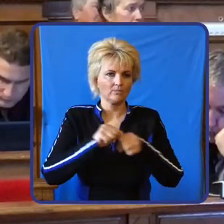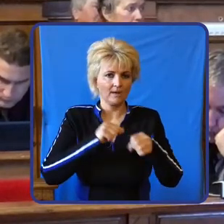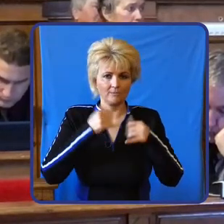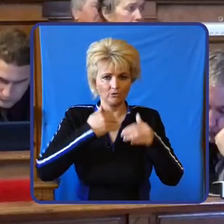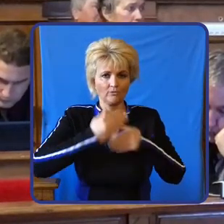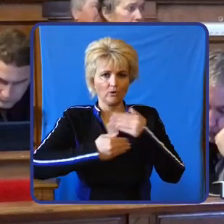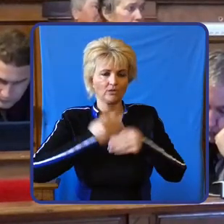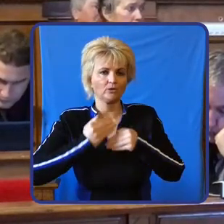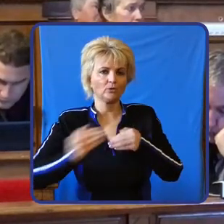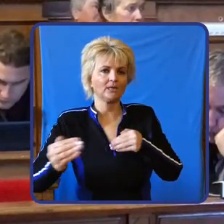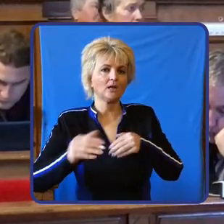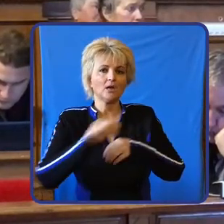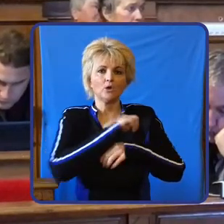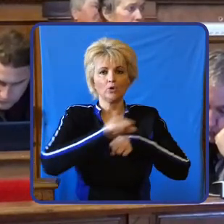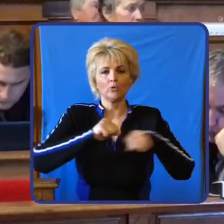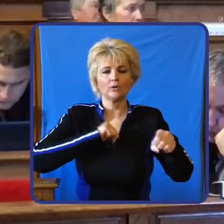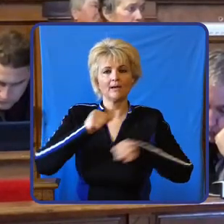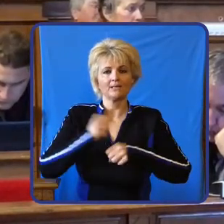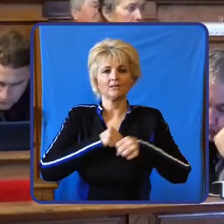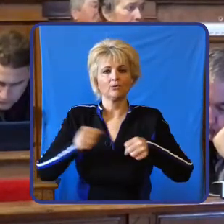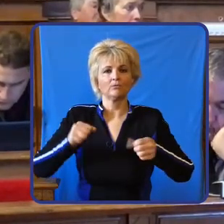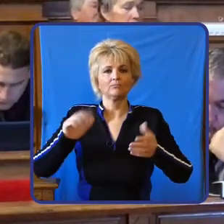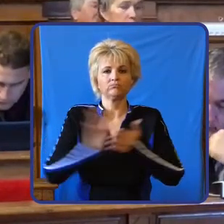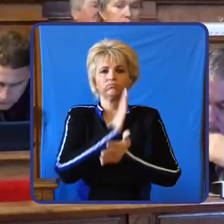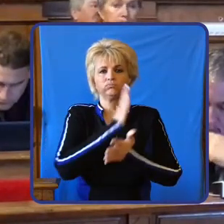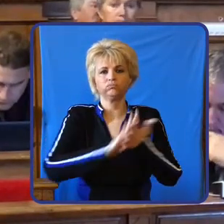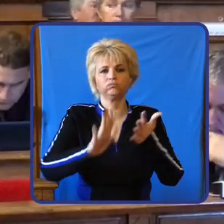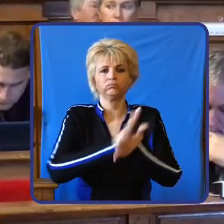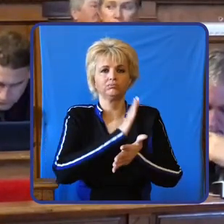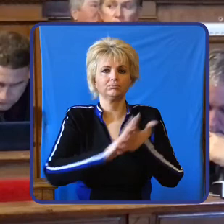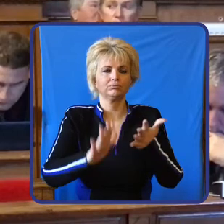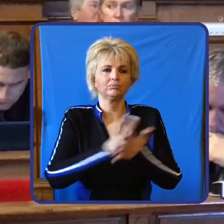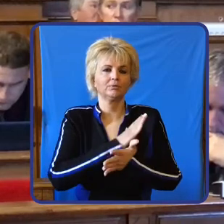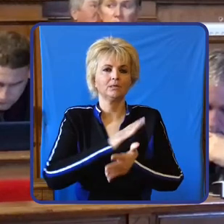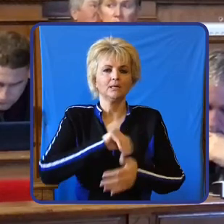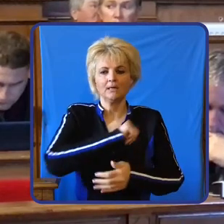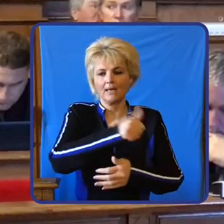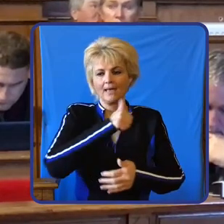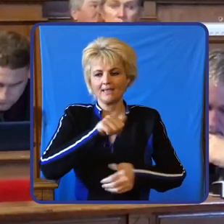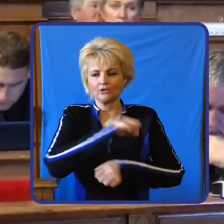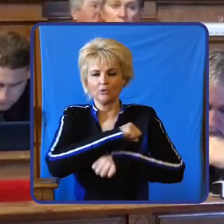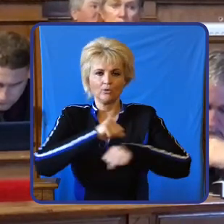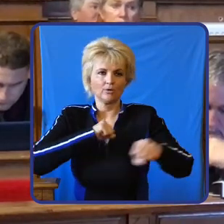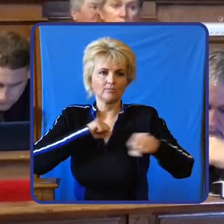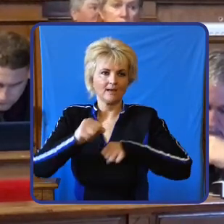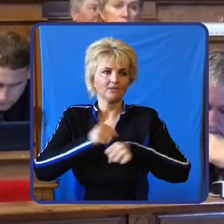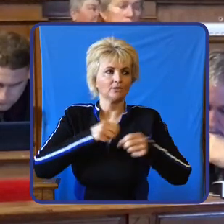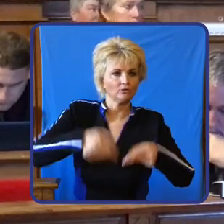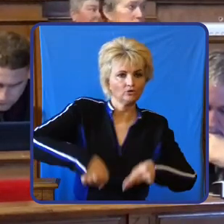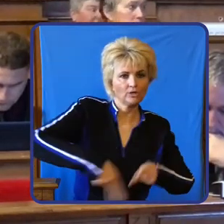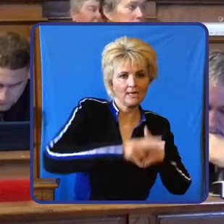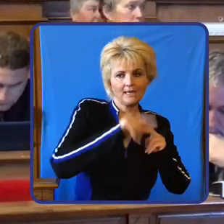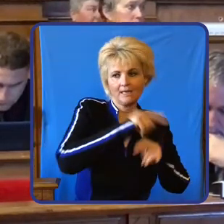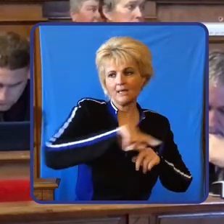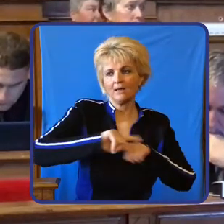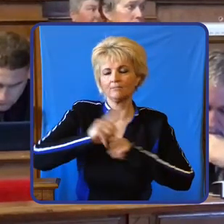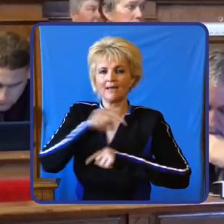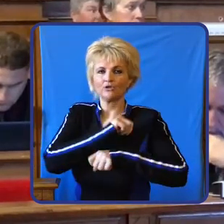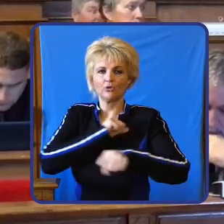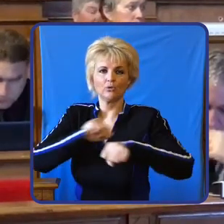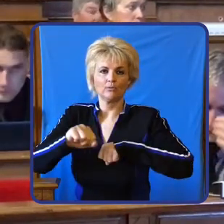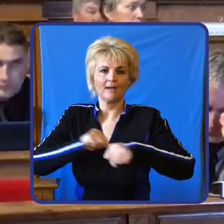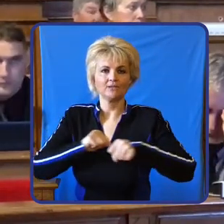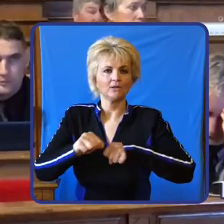folytatódik, mégpedig az önkormányzatok kivéreztetése. Egyes önkormányzatok megsegítése, más